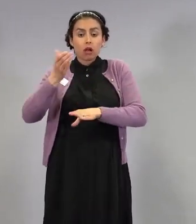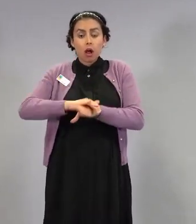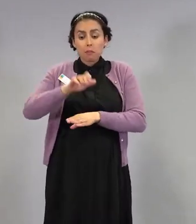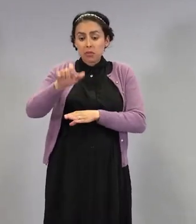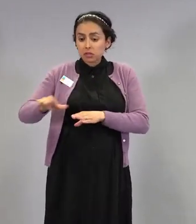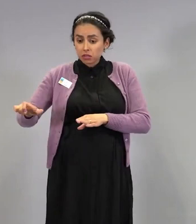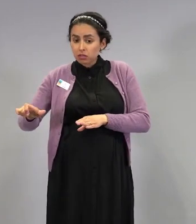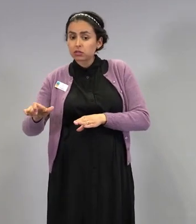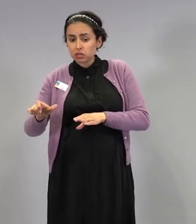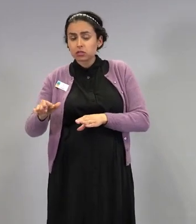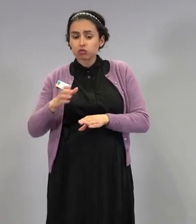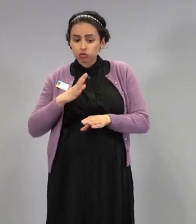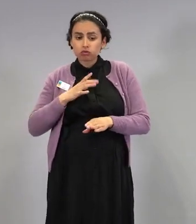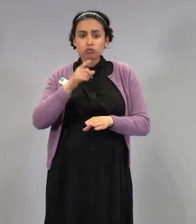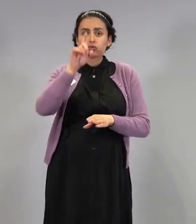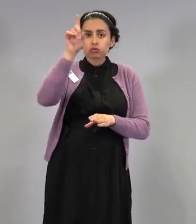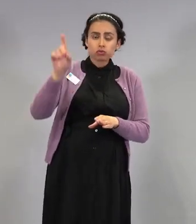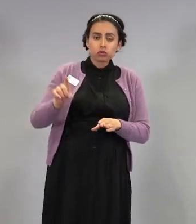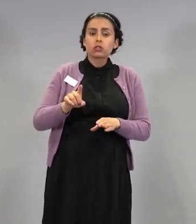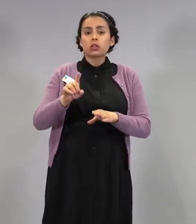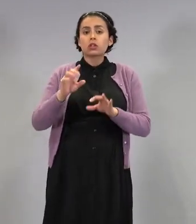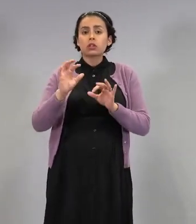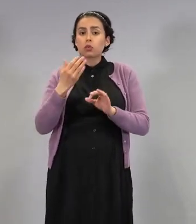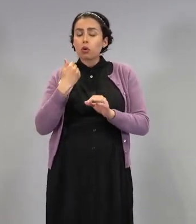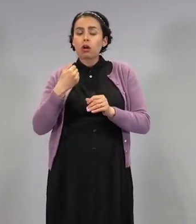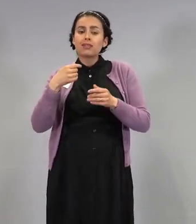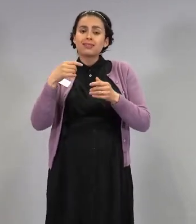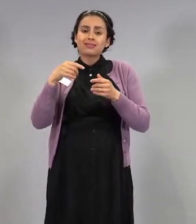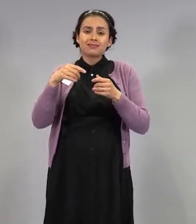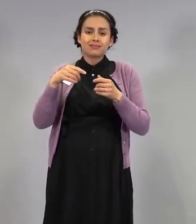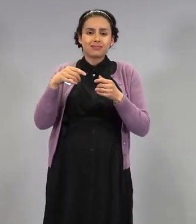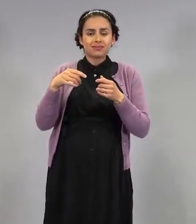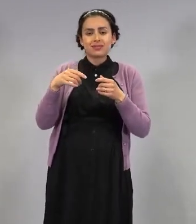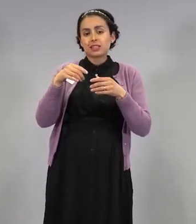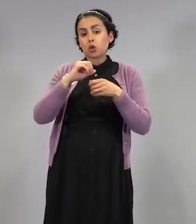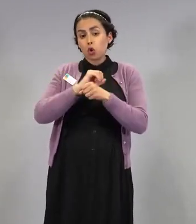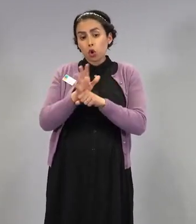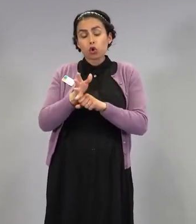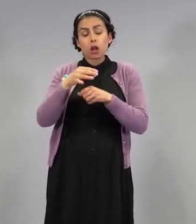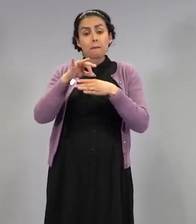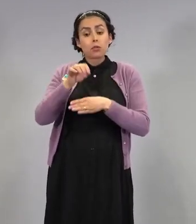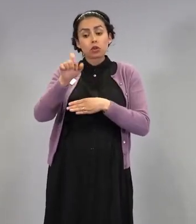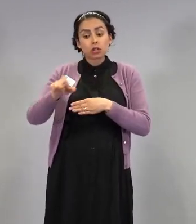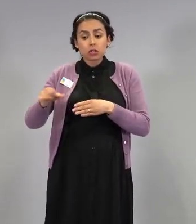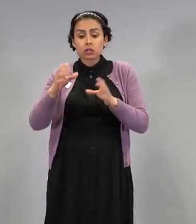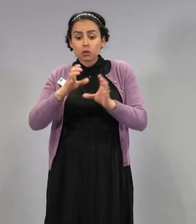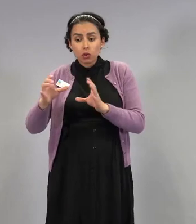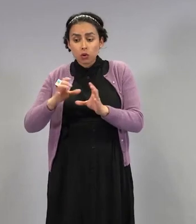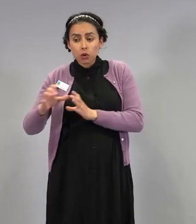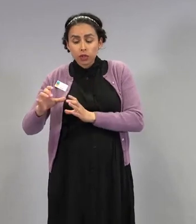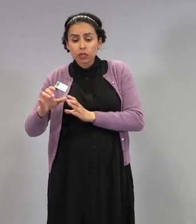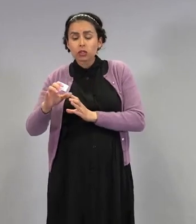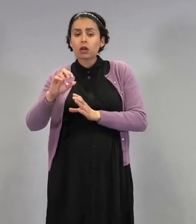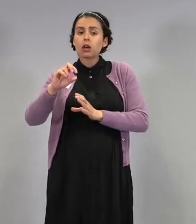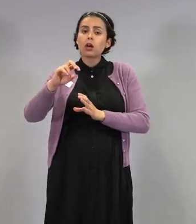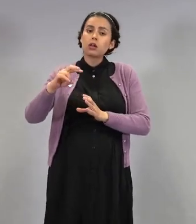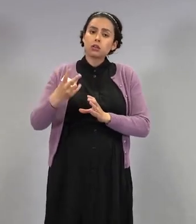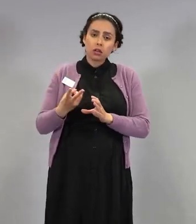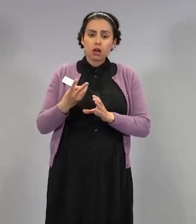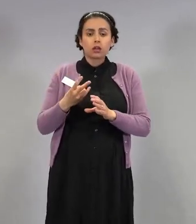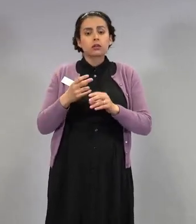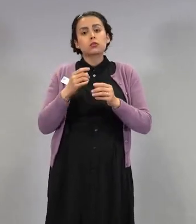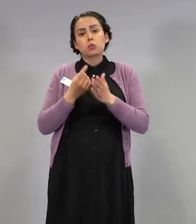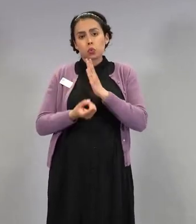näihin kriittisiin ryhmiin tai jotka hoitaa koronapotilaita tai on niiden koronapotilaiden diagnostiikassa